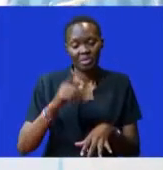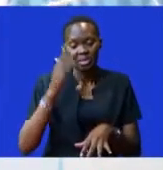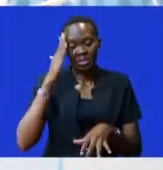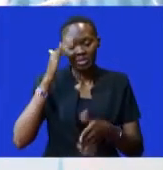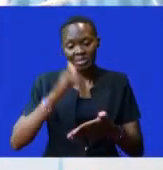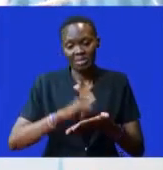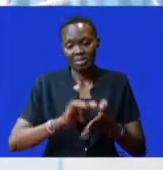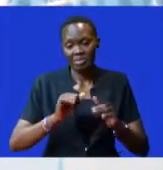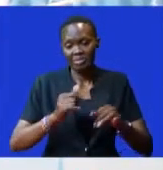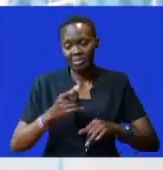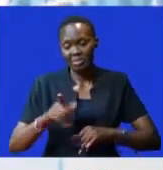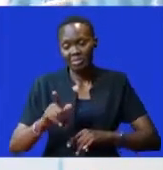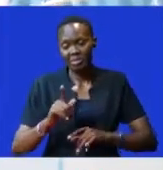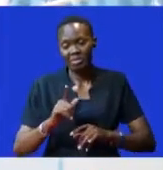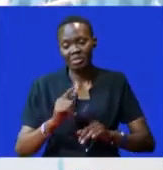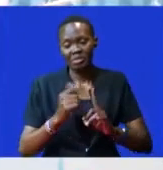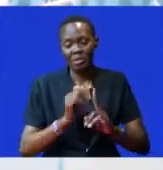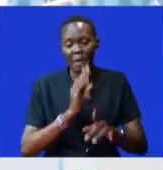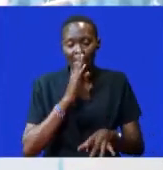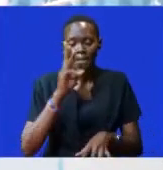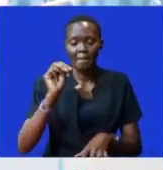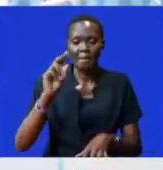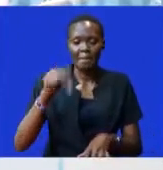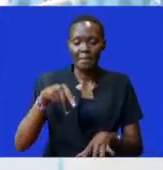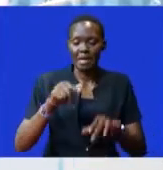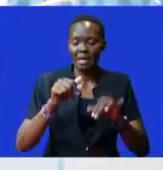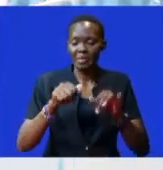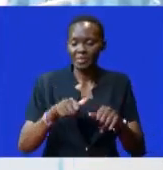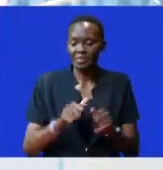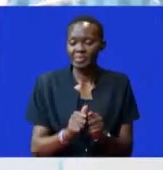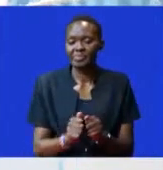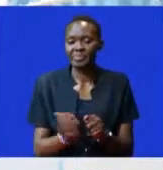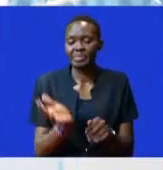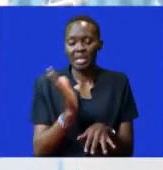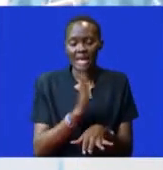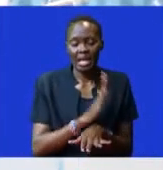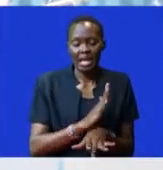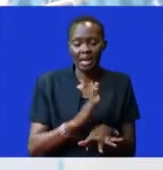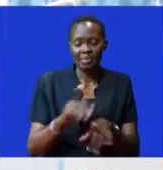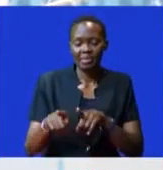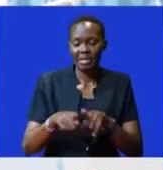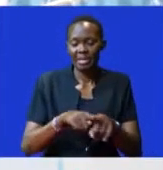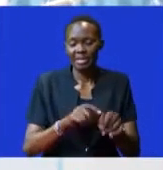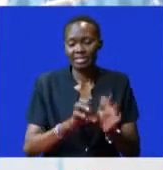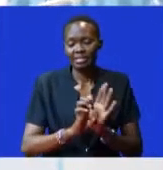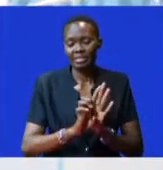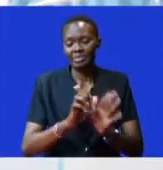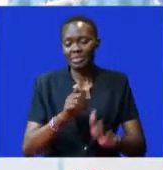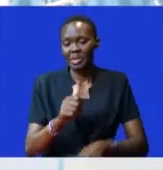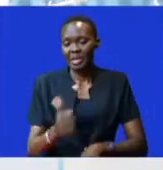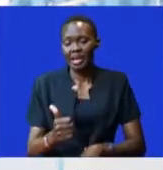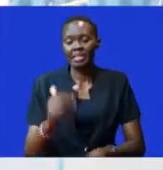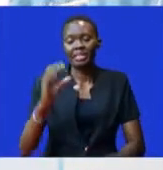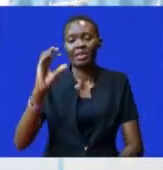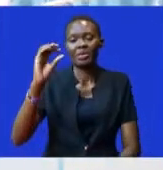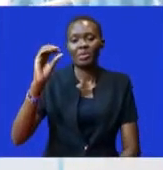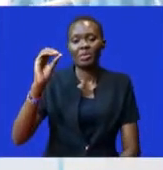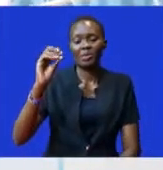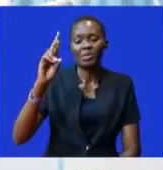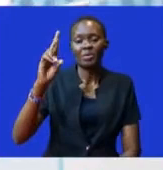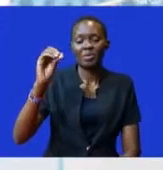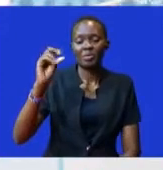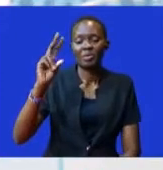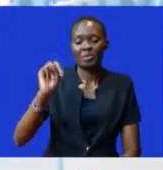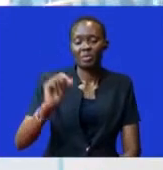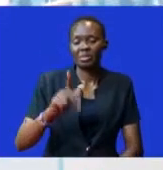idhi. Donje wachni motegno kaka Oronbo osiepni. Akwayo kaka Oronbo osiepni, idonj